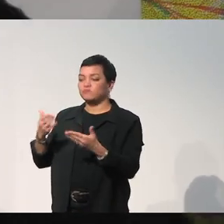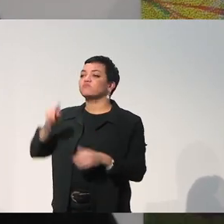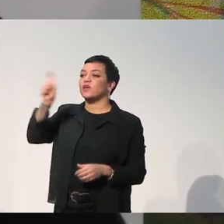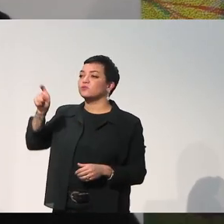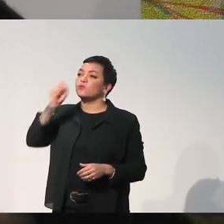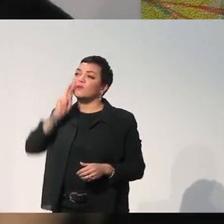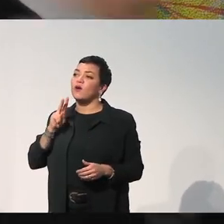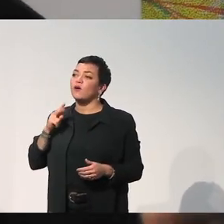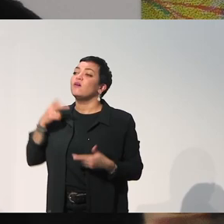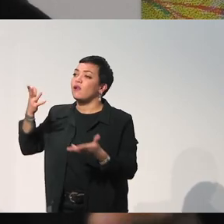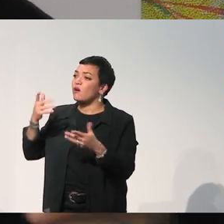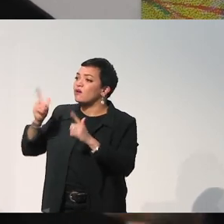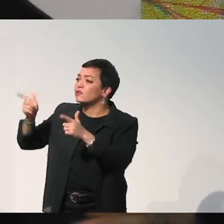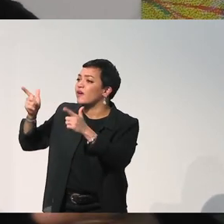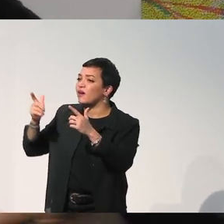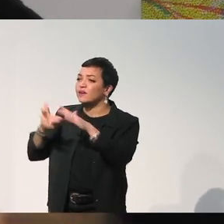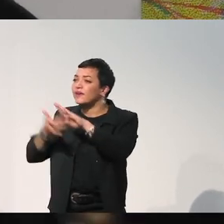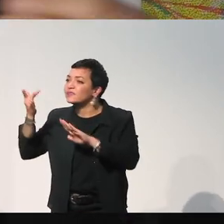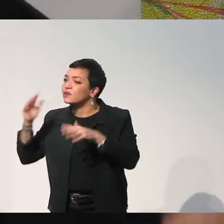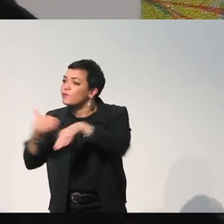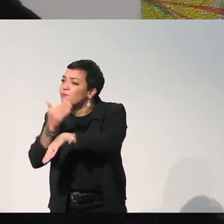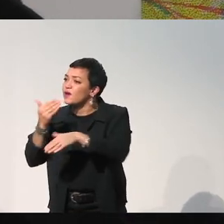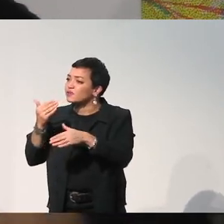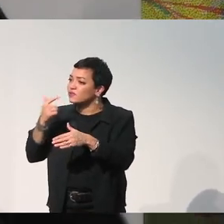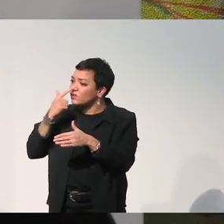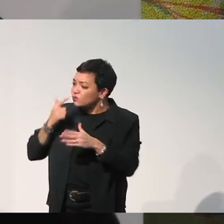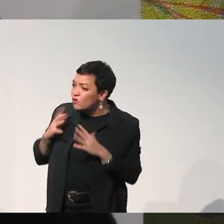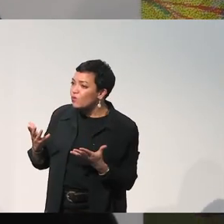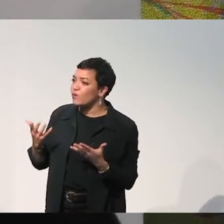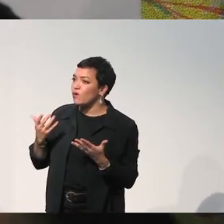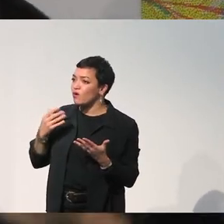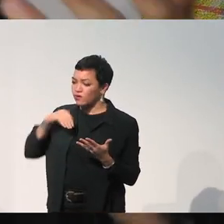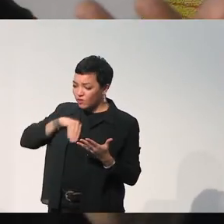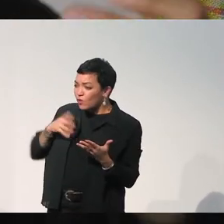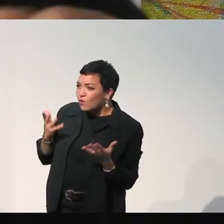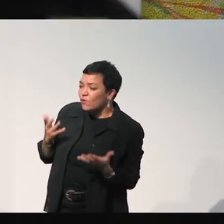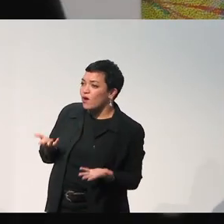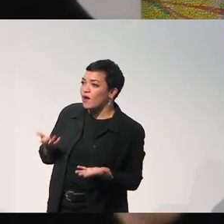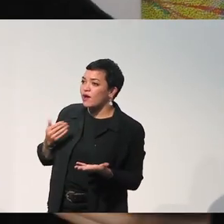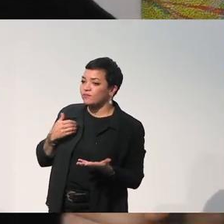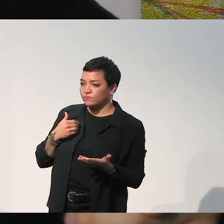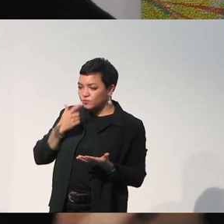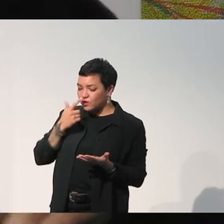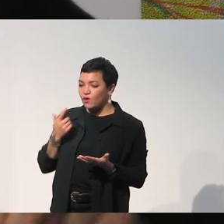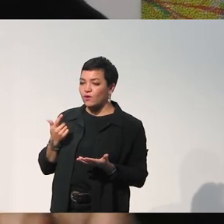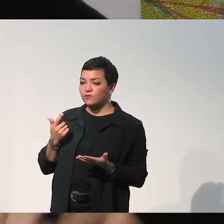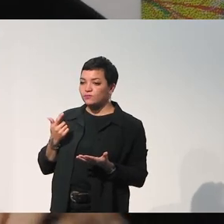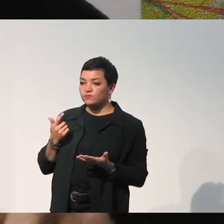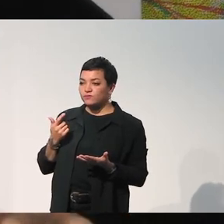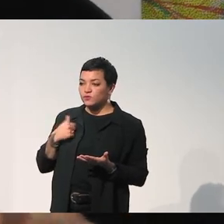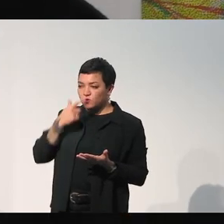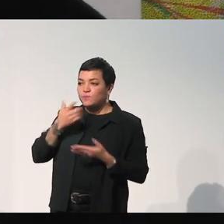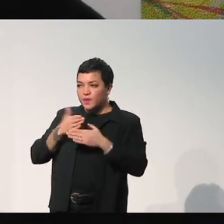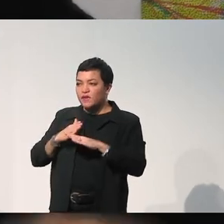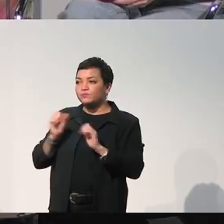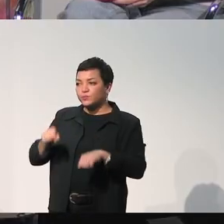vécu, qu'est-ce que l'exil a été pour vous, qu'est-ce que vous avez ressenti, je me suis senti OK de les poser. Ça,